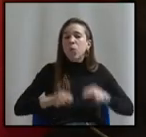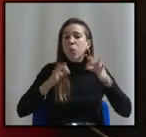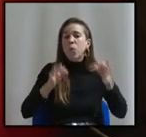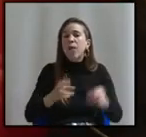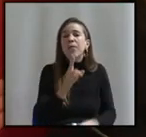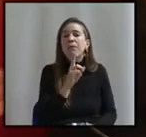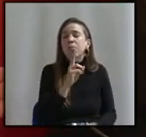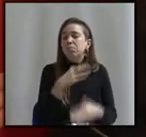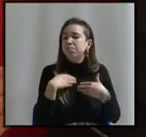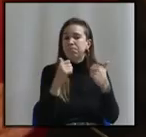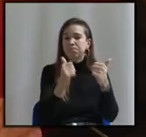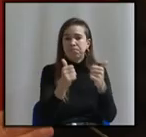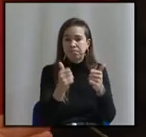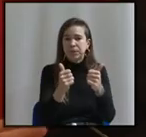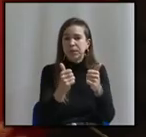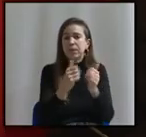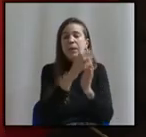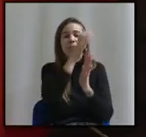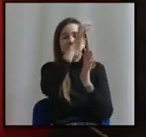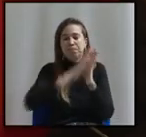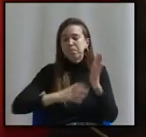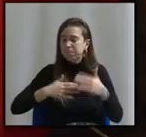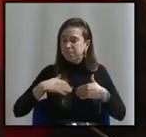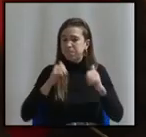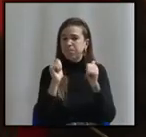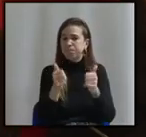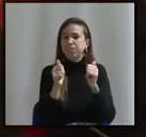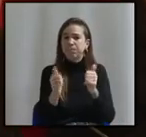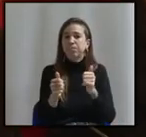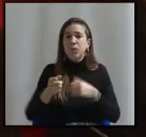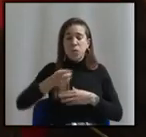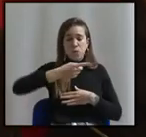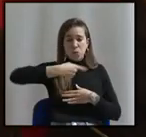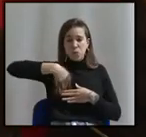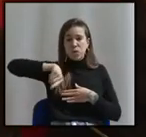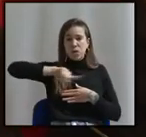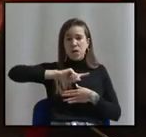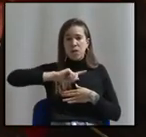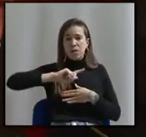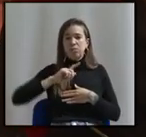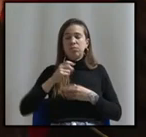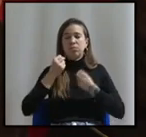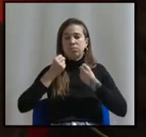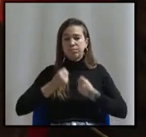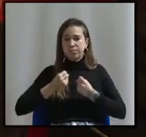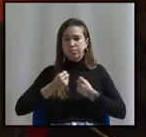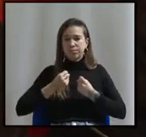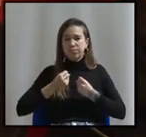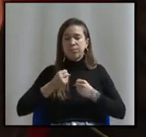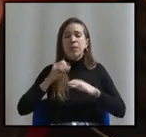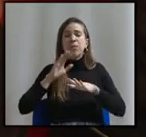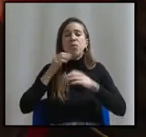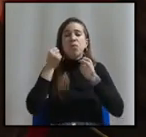que vulguin, escriguin absolutament el que vulguin. Nosaltres ens mantindrem en peus per